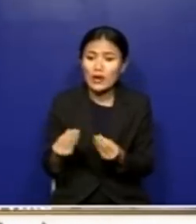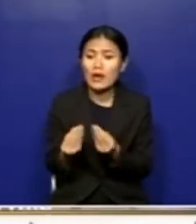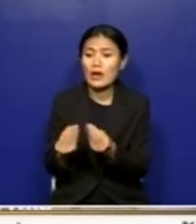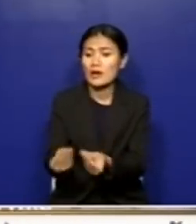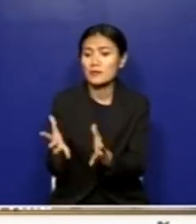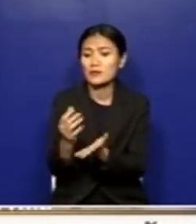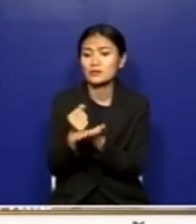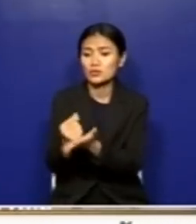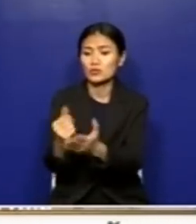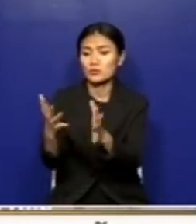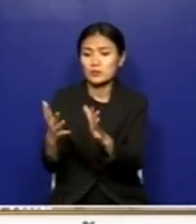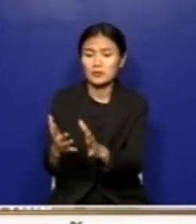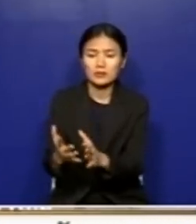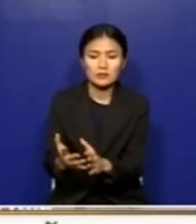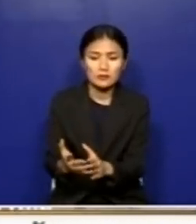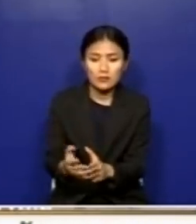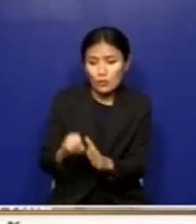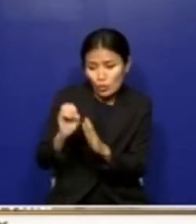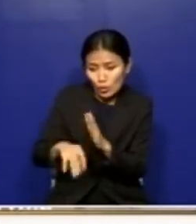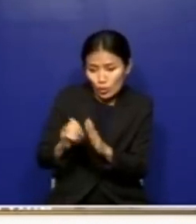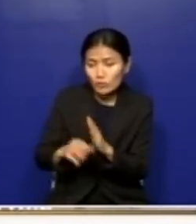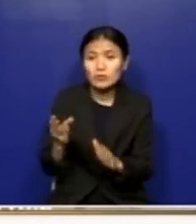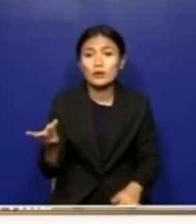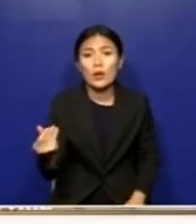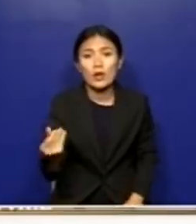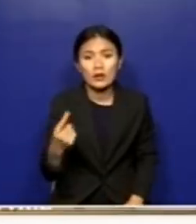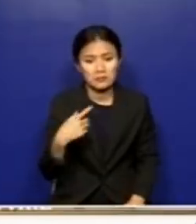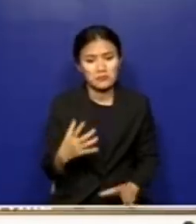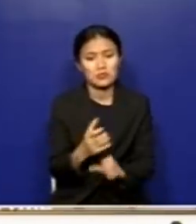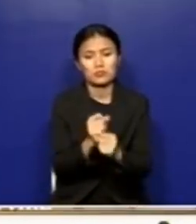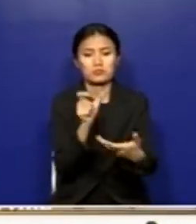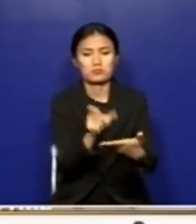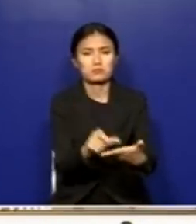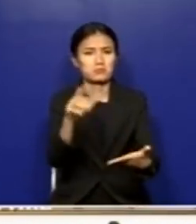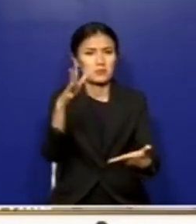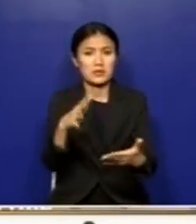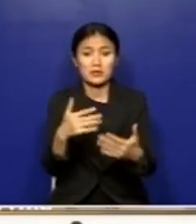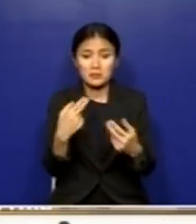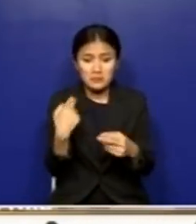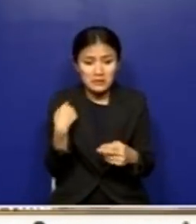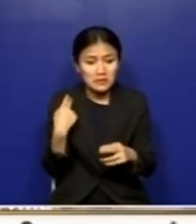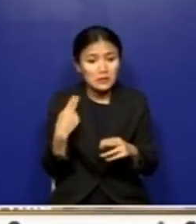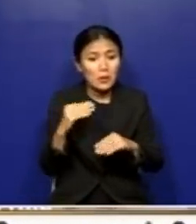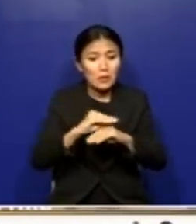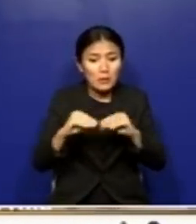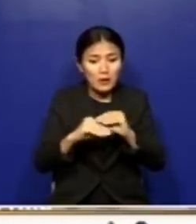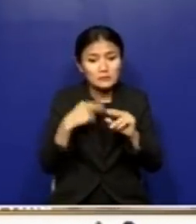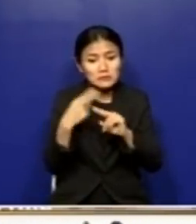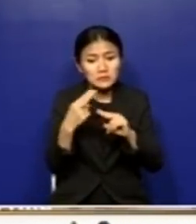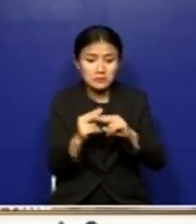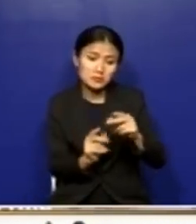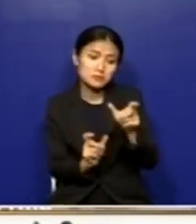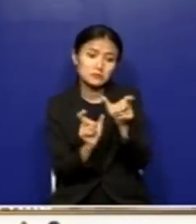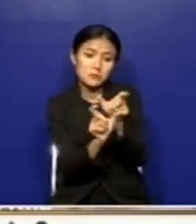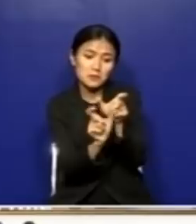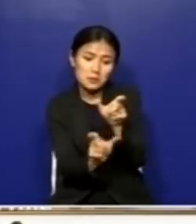มีมากน้อยแค่ไหนเพระว่าในแต่ละสาซ่วีแต่ชื่อโาร Maybe ทำอะไร partะอัไหนที่ยอนุมัหรอเรย